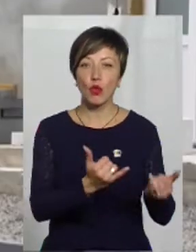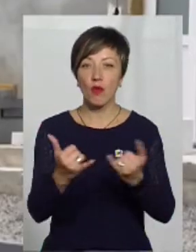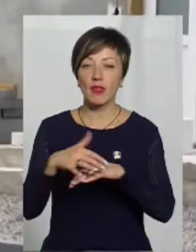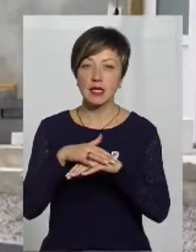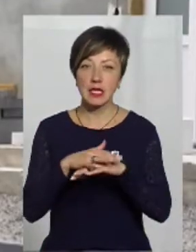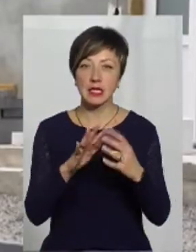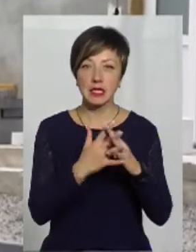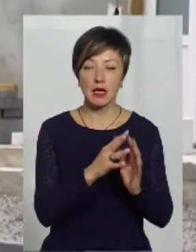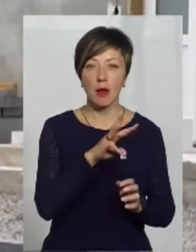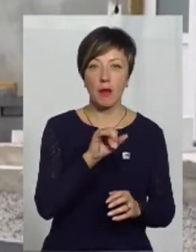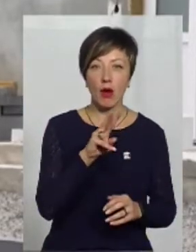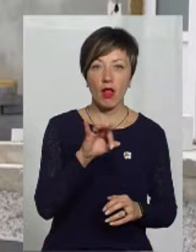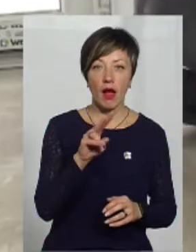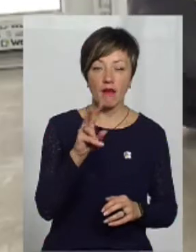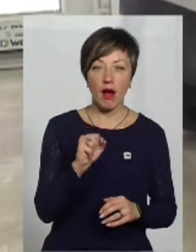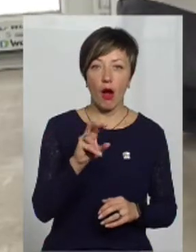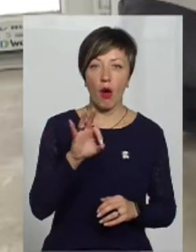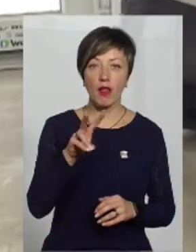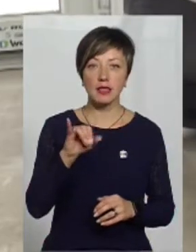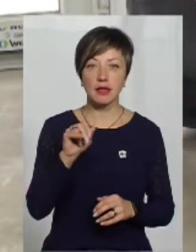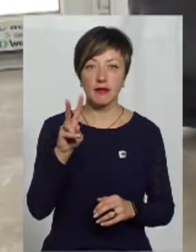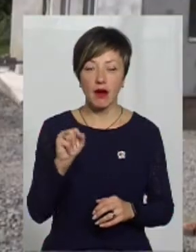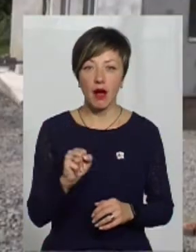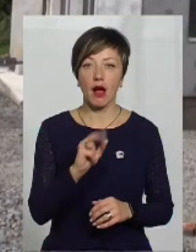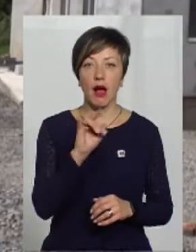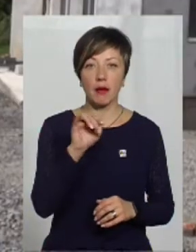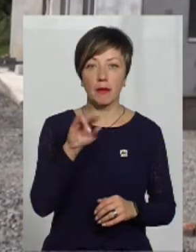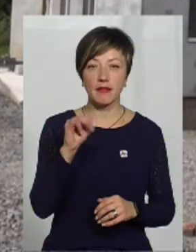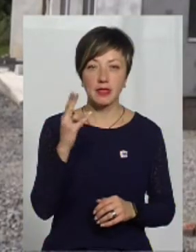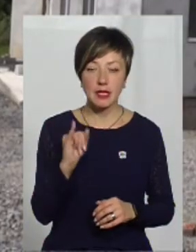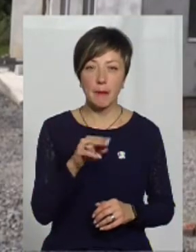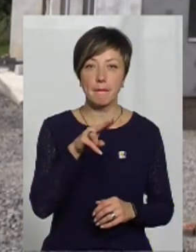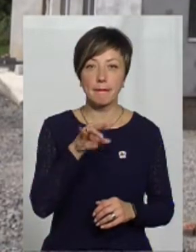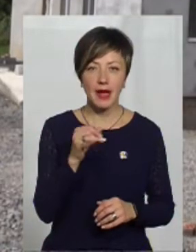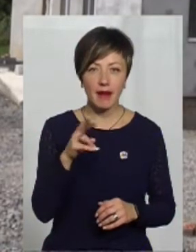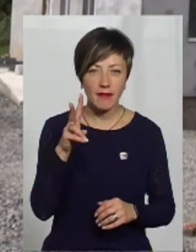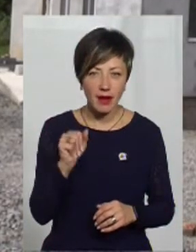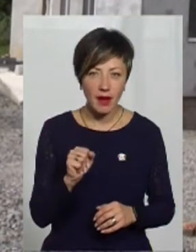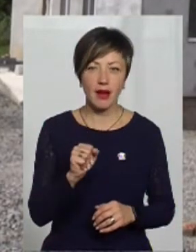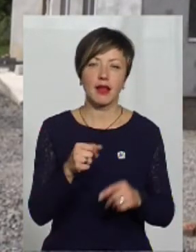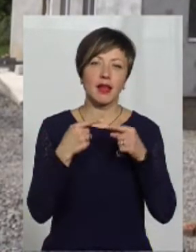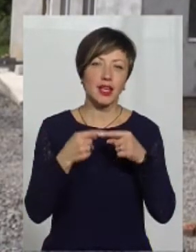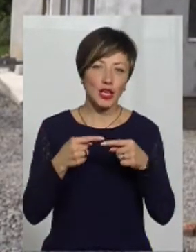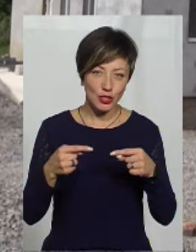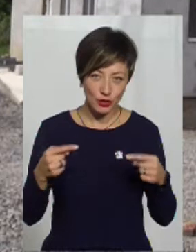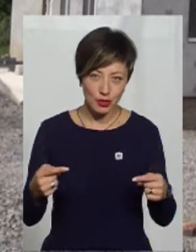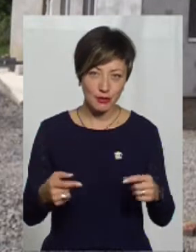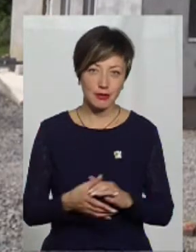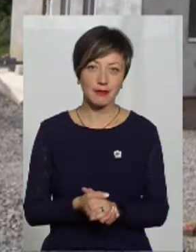сіл Миколаївки, Олексіївки, Олександрівки, Карповець, Пилявки, Телижинців, Вишневого та Уланової